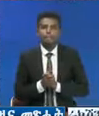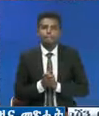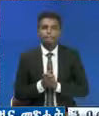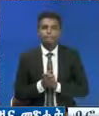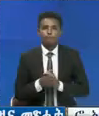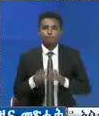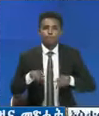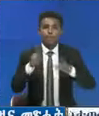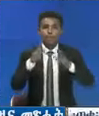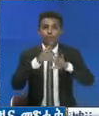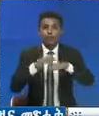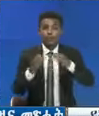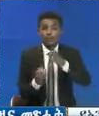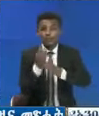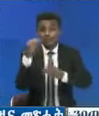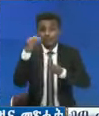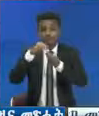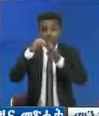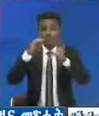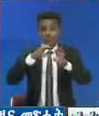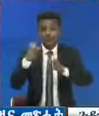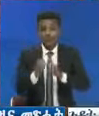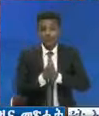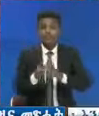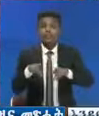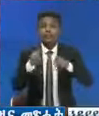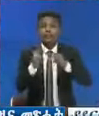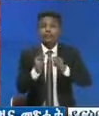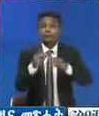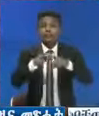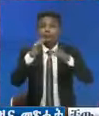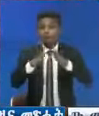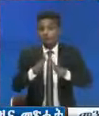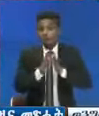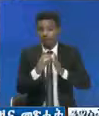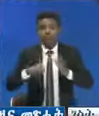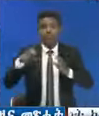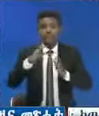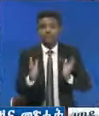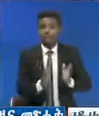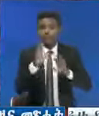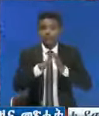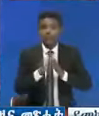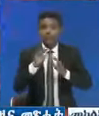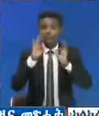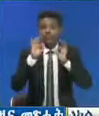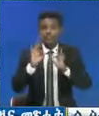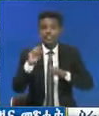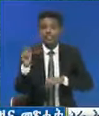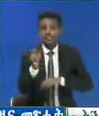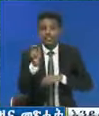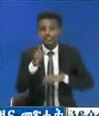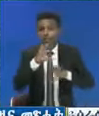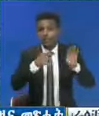የአርሶ አደሮች ምርታማነት ለመጨመር የግብርና ባለሙያዎች ድጋፍ ከፍተኛውን ቦታ ይይዛል። ከመኸር ቅድመ ዝግጅት ጀምሮ ምርጥ ዘር መዝራት፣ ኬሚካል መርጨትና